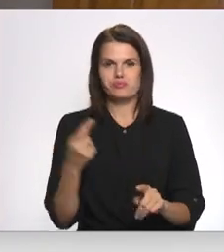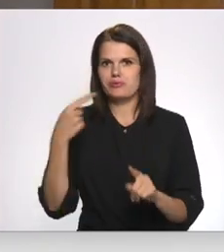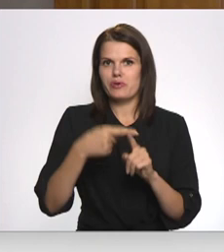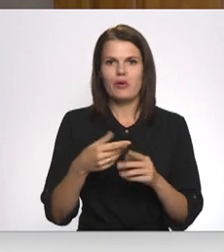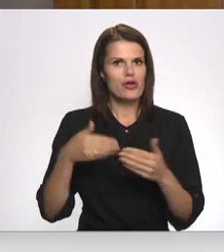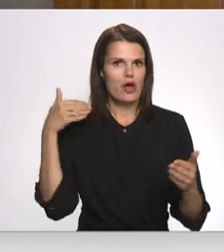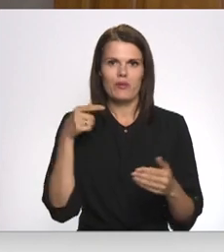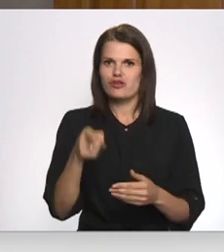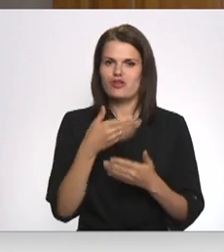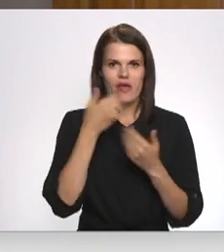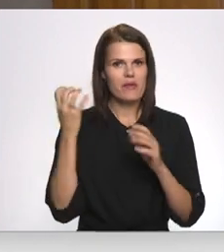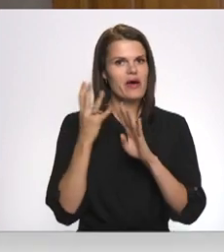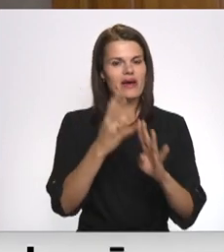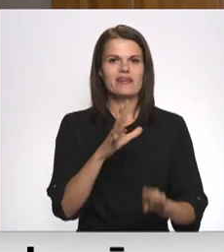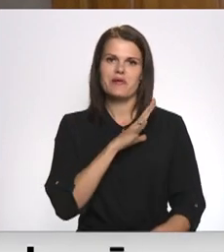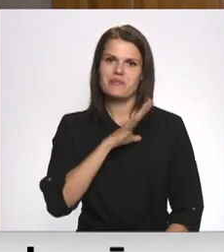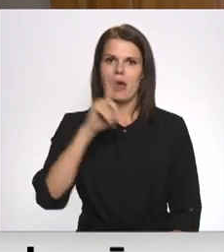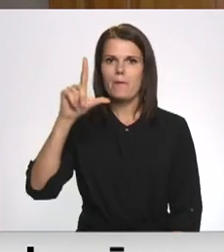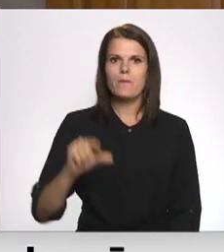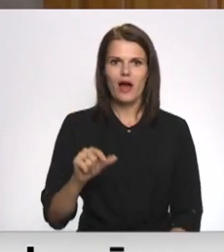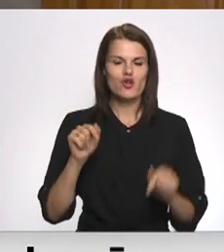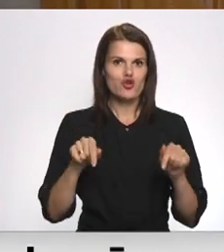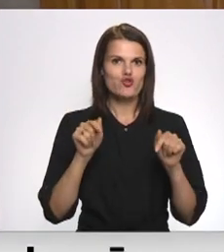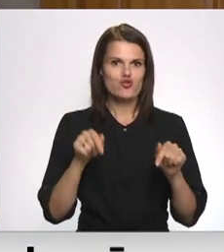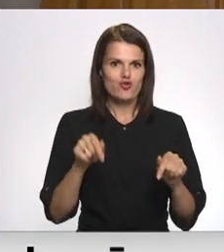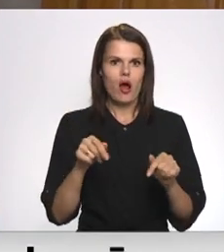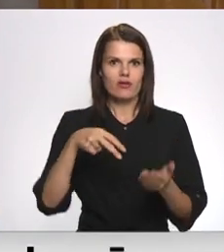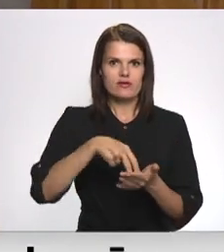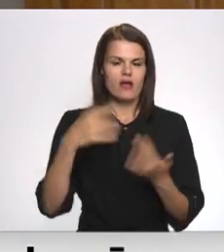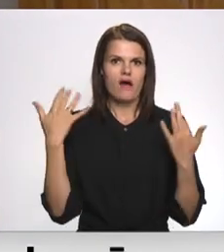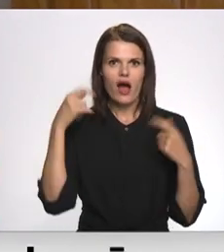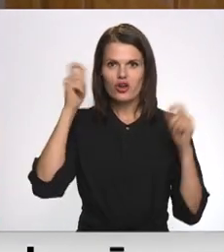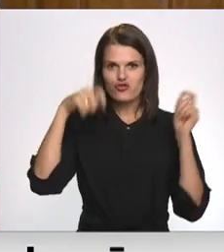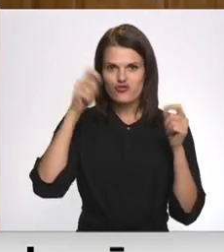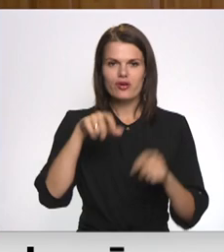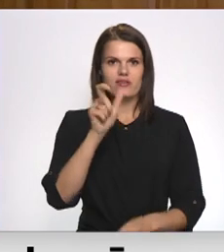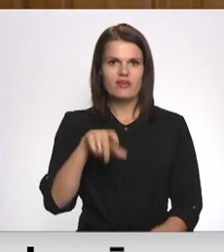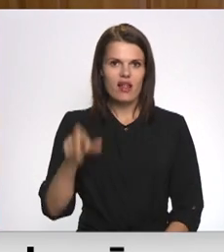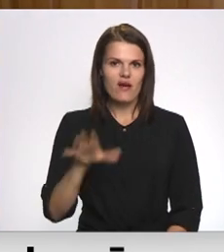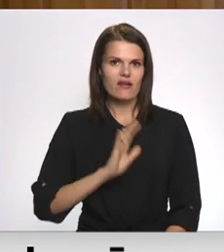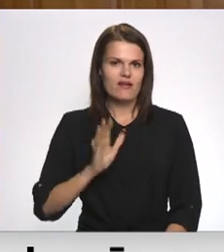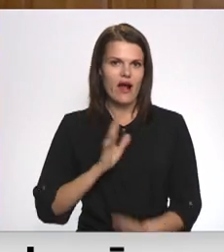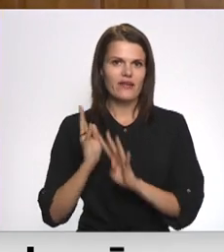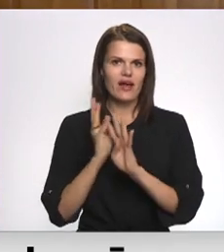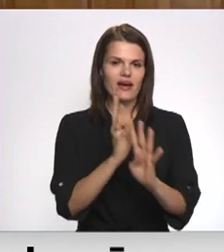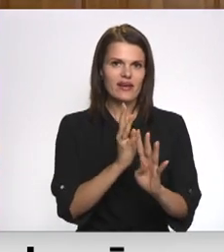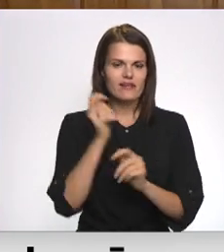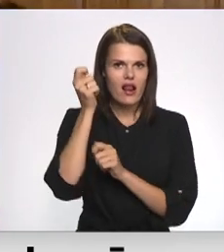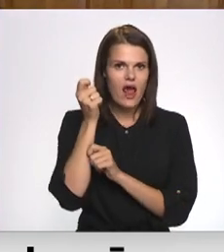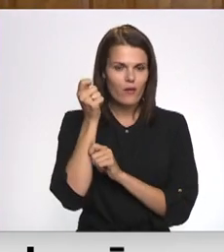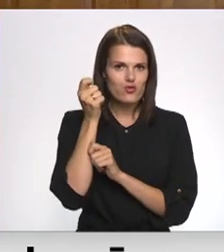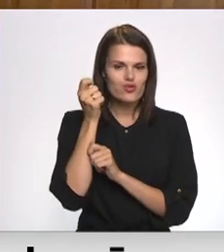nepieredzēts iepriekš bija tāds rindas mazāks iepriekšās vēlēšanās, un šajās ir, nu, stāv ārā, pat lietas līst, un cilvēki joprojām stāv rindās ar visiem vecargiem